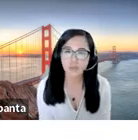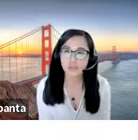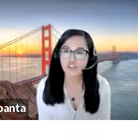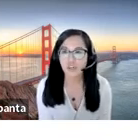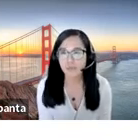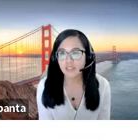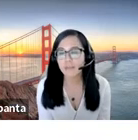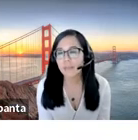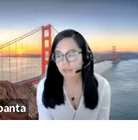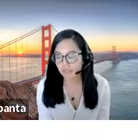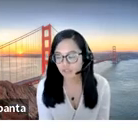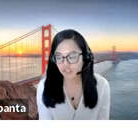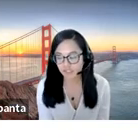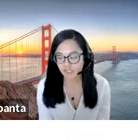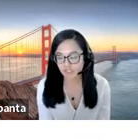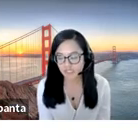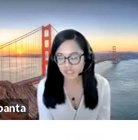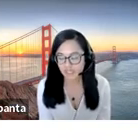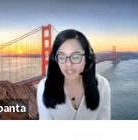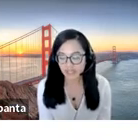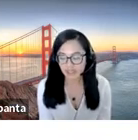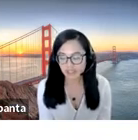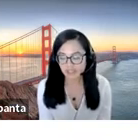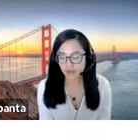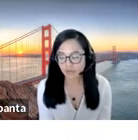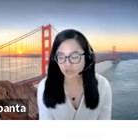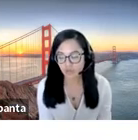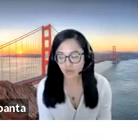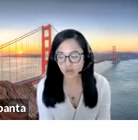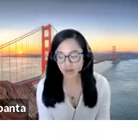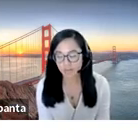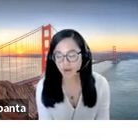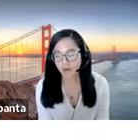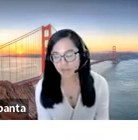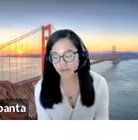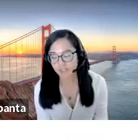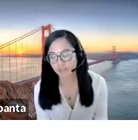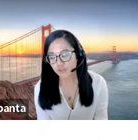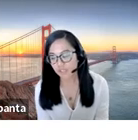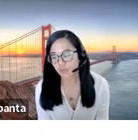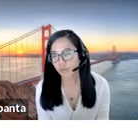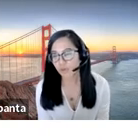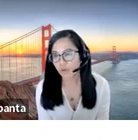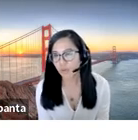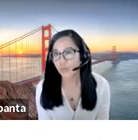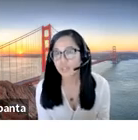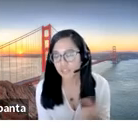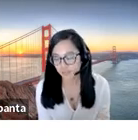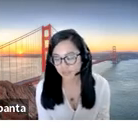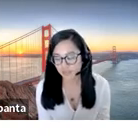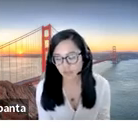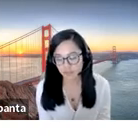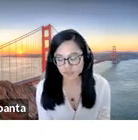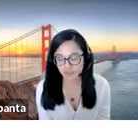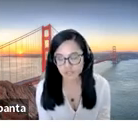explore jobs that they may be interested in, and also offer some training or work